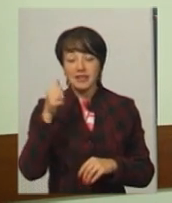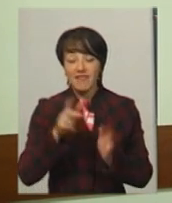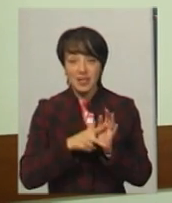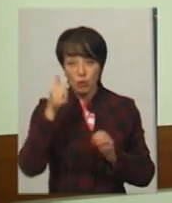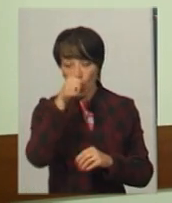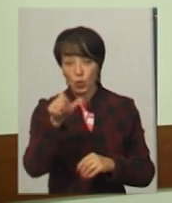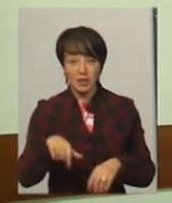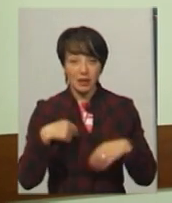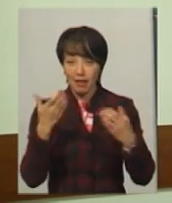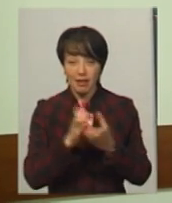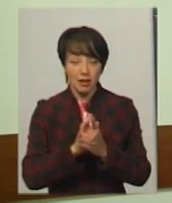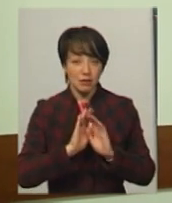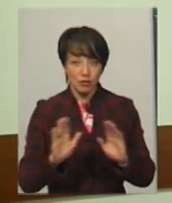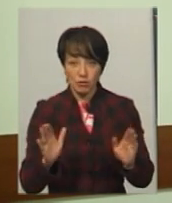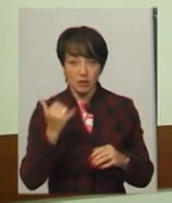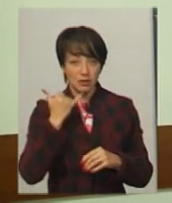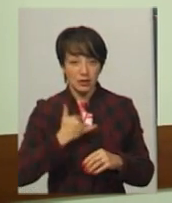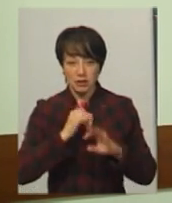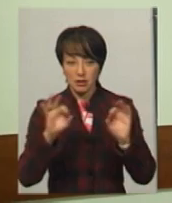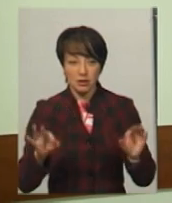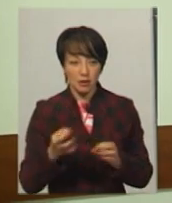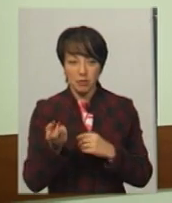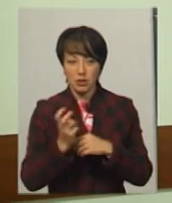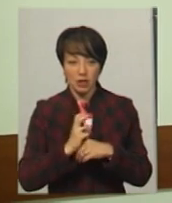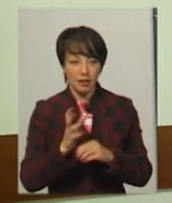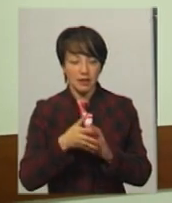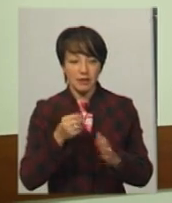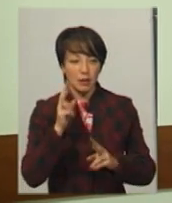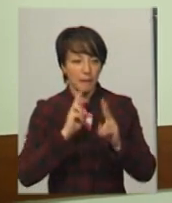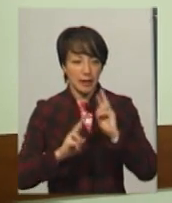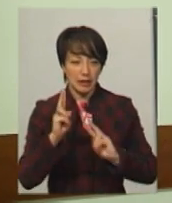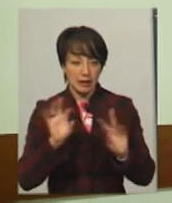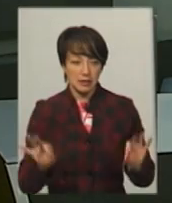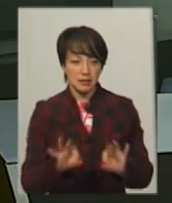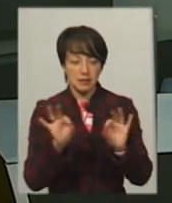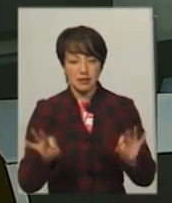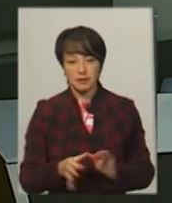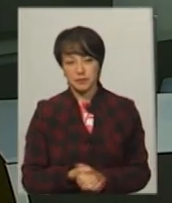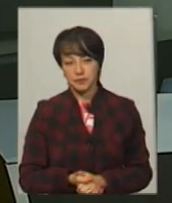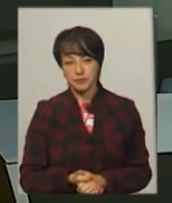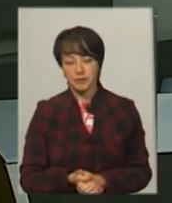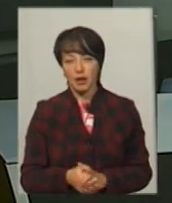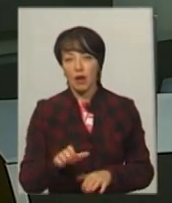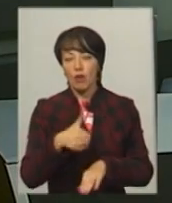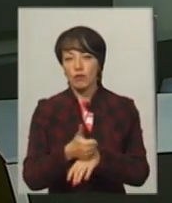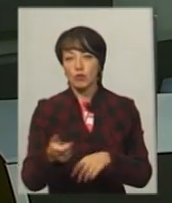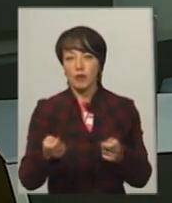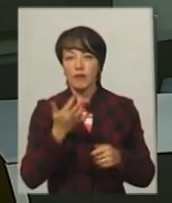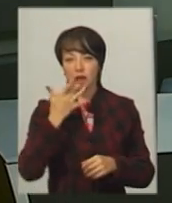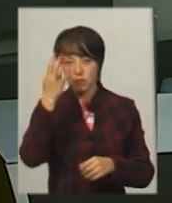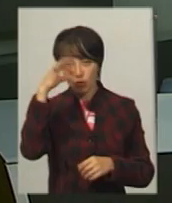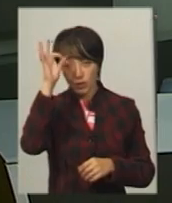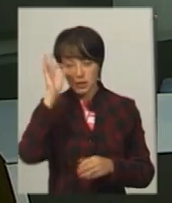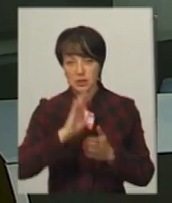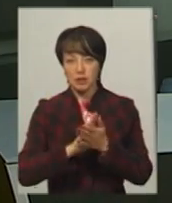знайомий, жодного разу мені не зателефонувала, жодного разу не прийшла, не заявила претензії. У головному управлінні Нацполіції